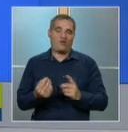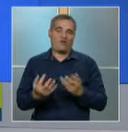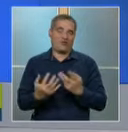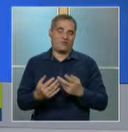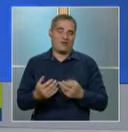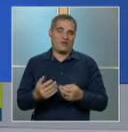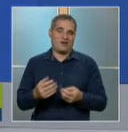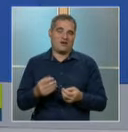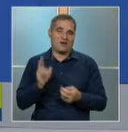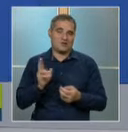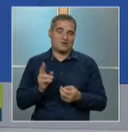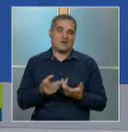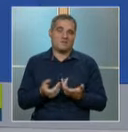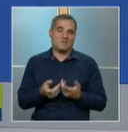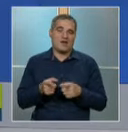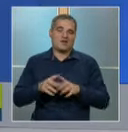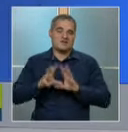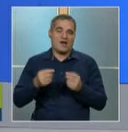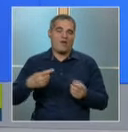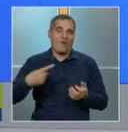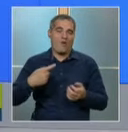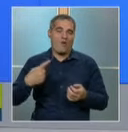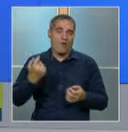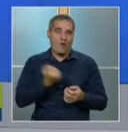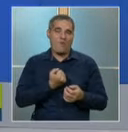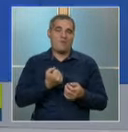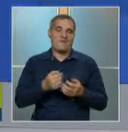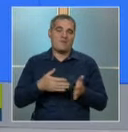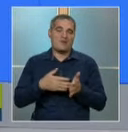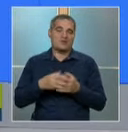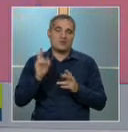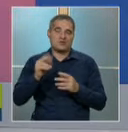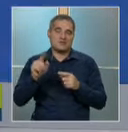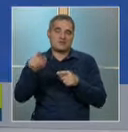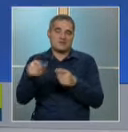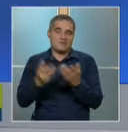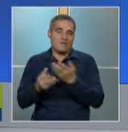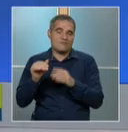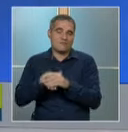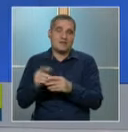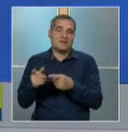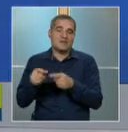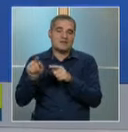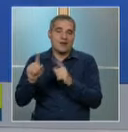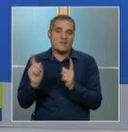технологии, тогава изцяло убива причината като цяло учители да са там. Те не са единствено там да те научат